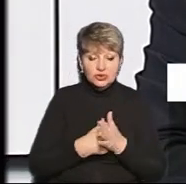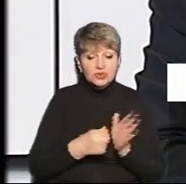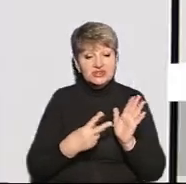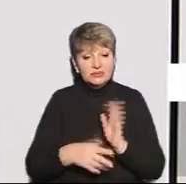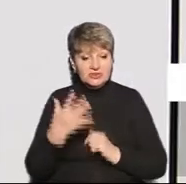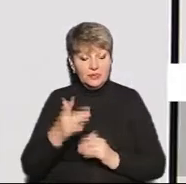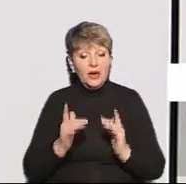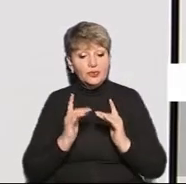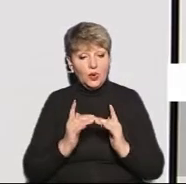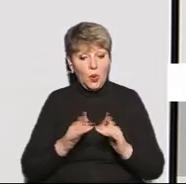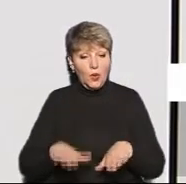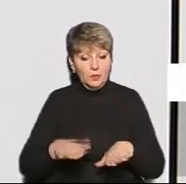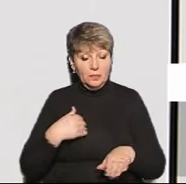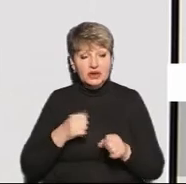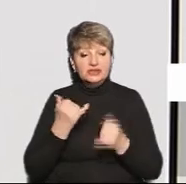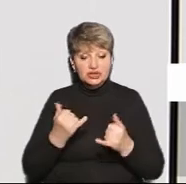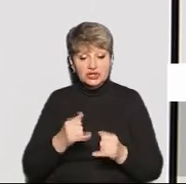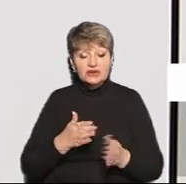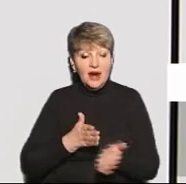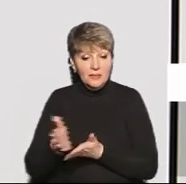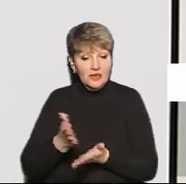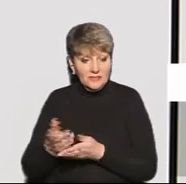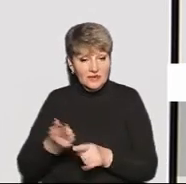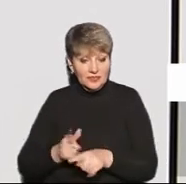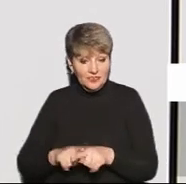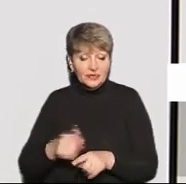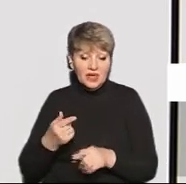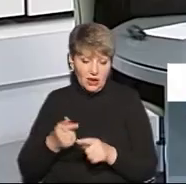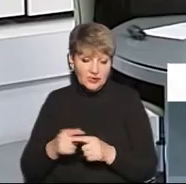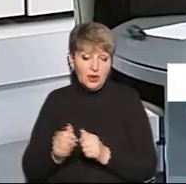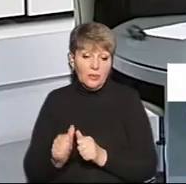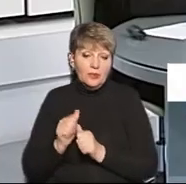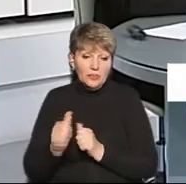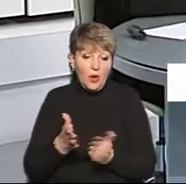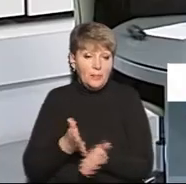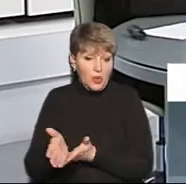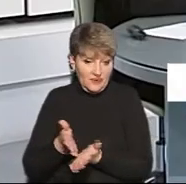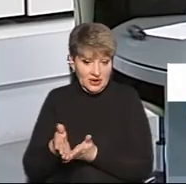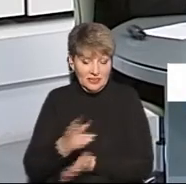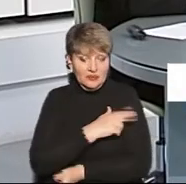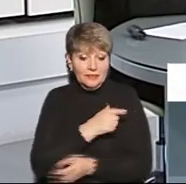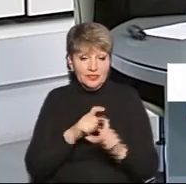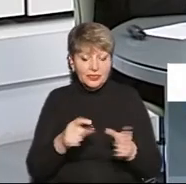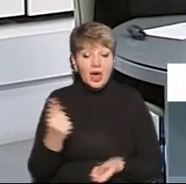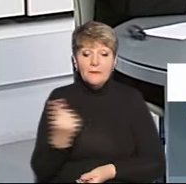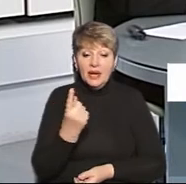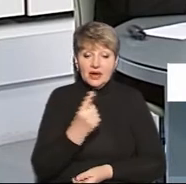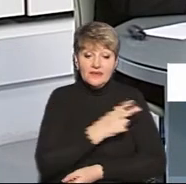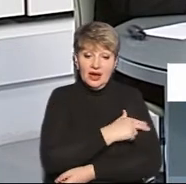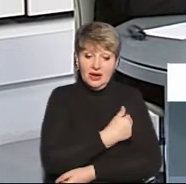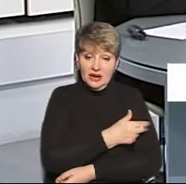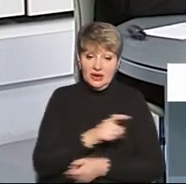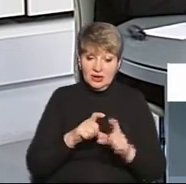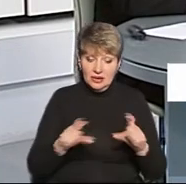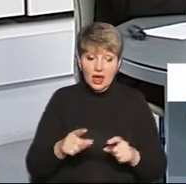75. Тобто ми працюємо в цьому напрямку саме по інфекційній лікарні, профільній так званій лікарні. Так? Також ми знаємо, що перша лікарня,